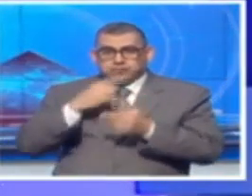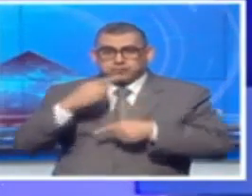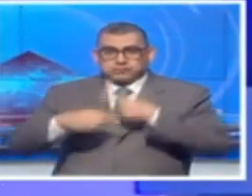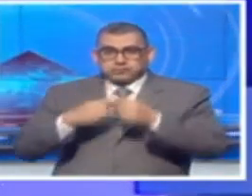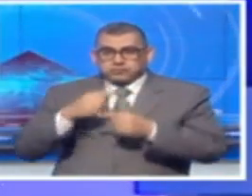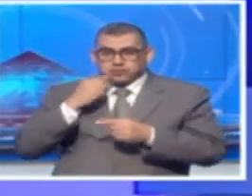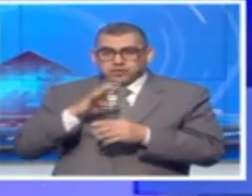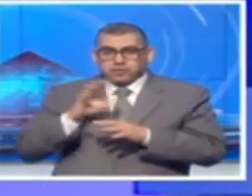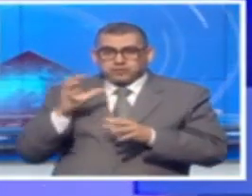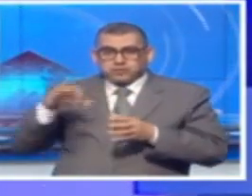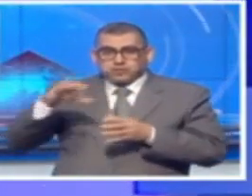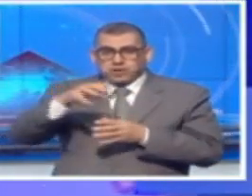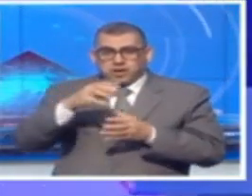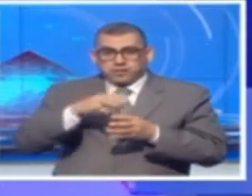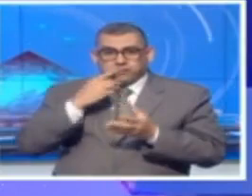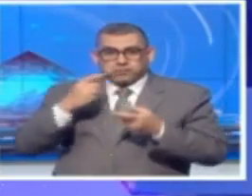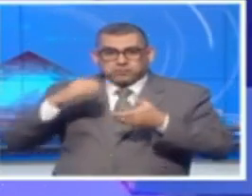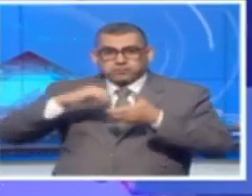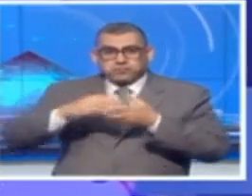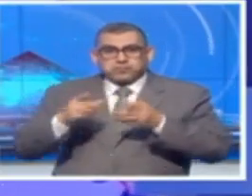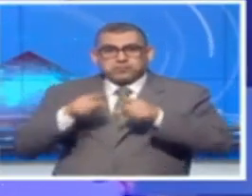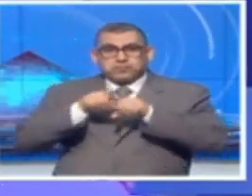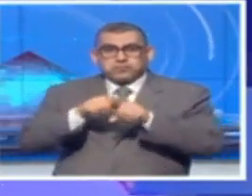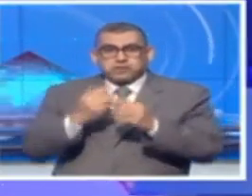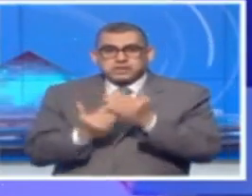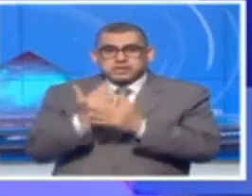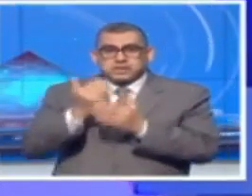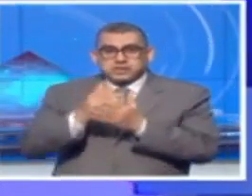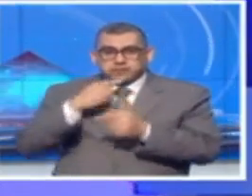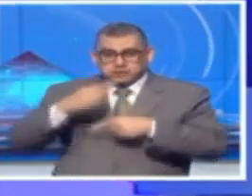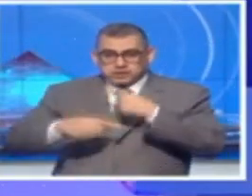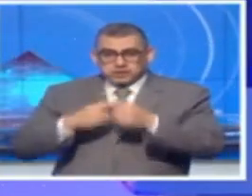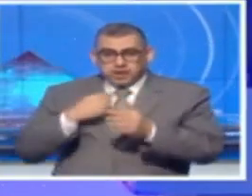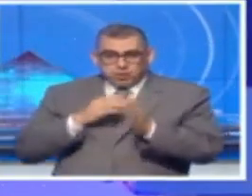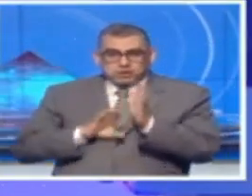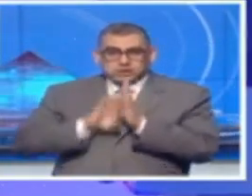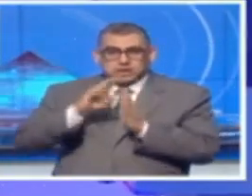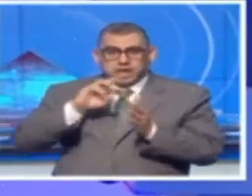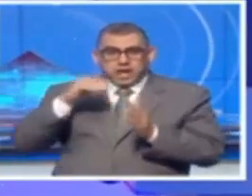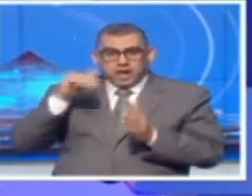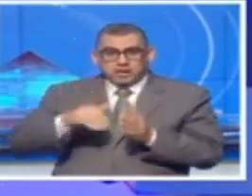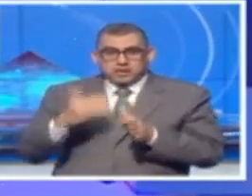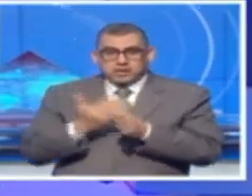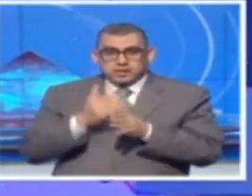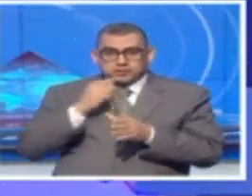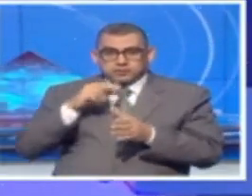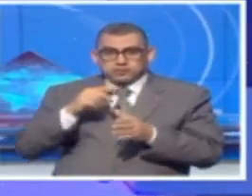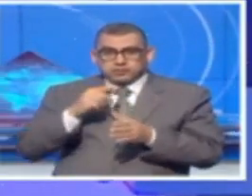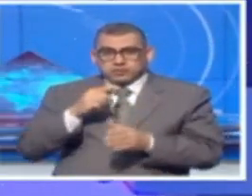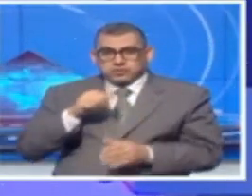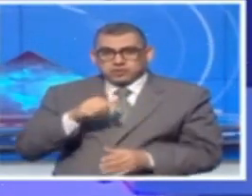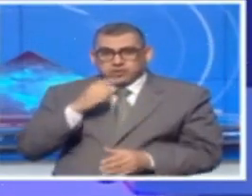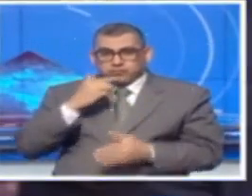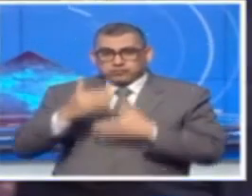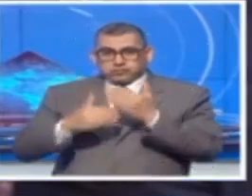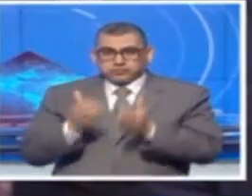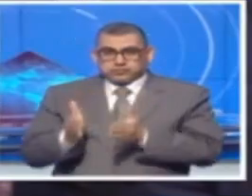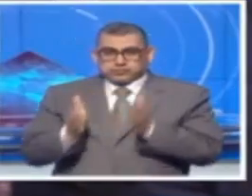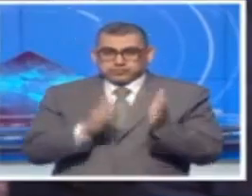الينا بسرعة للتوافق مع مستجدات الاستدامة هتبقى مؤسساتنا المالية في خطر